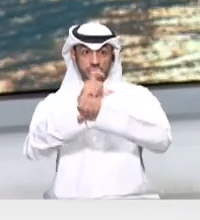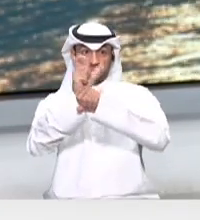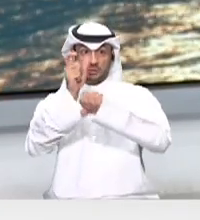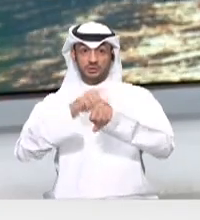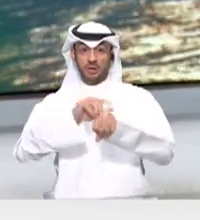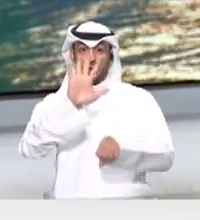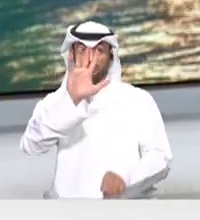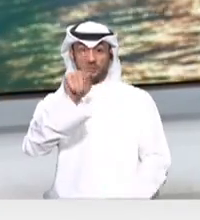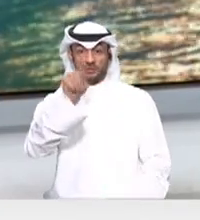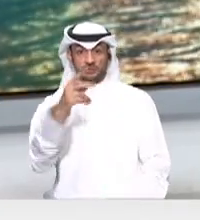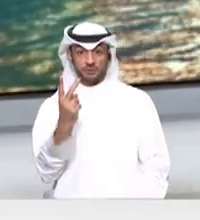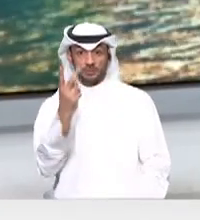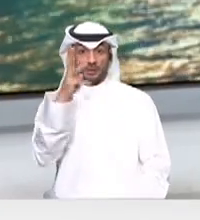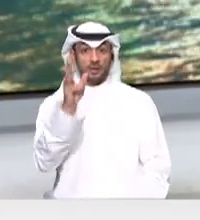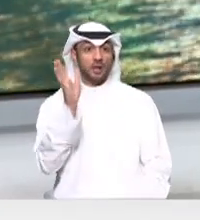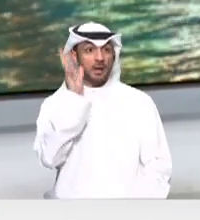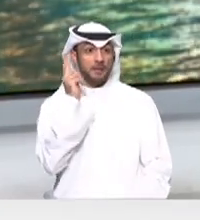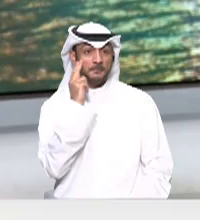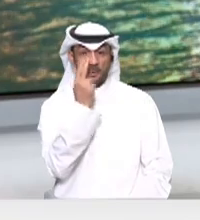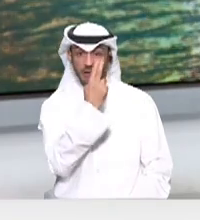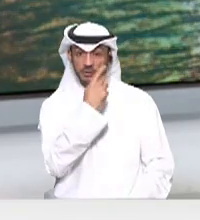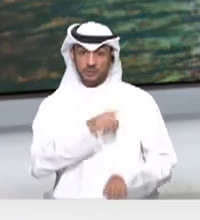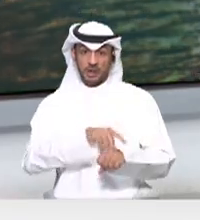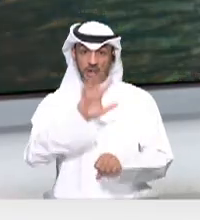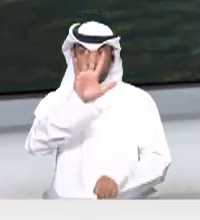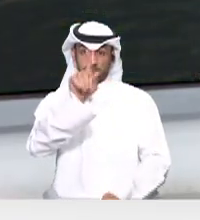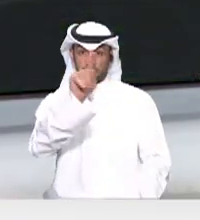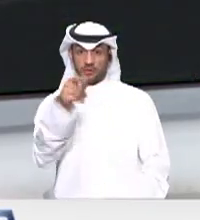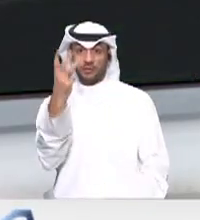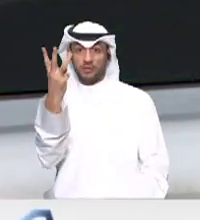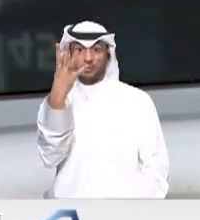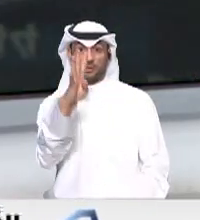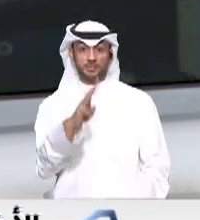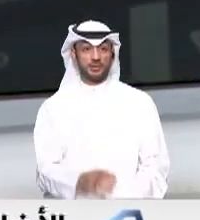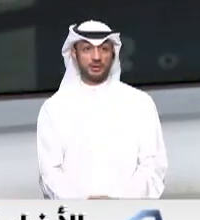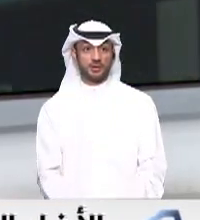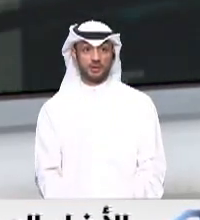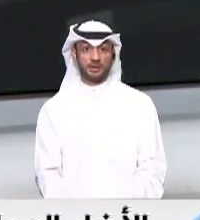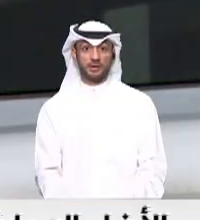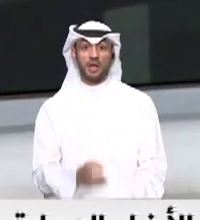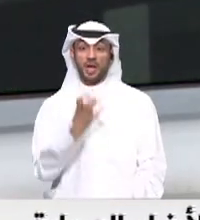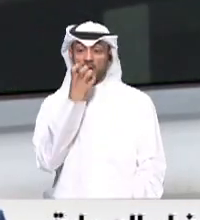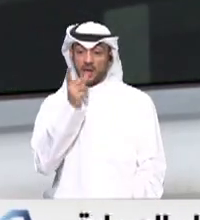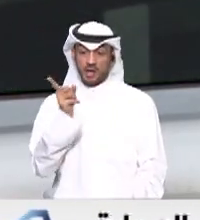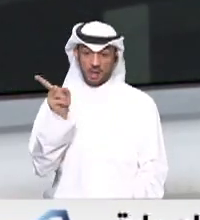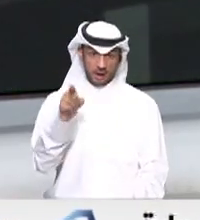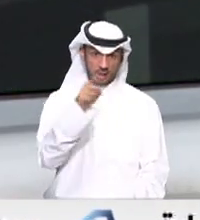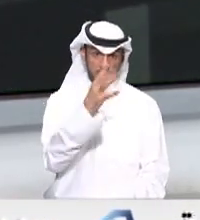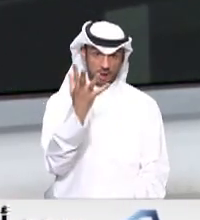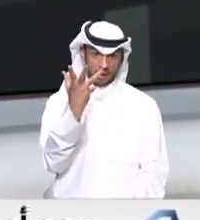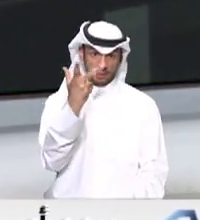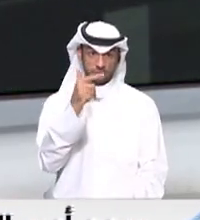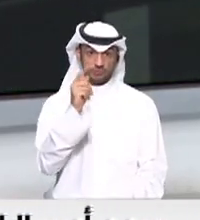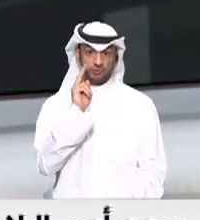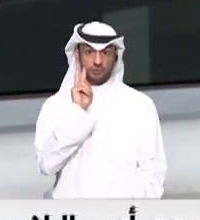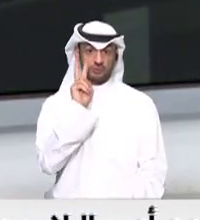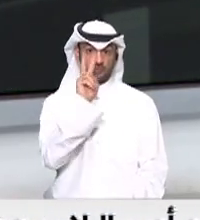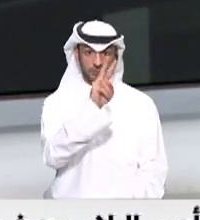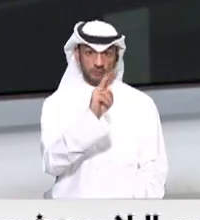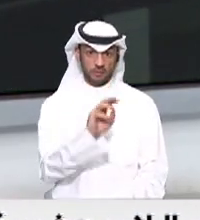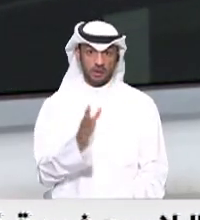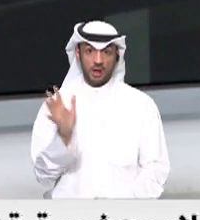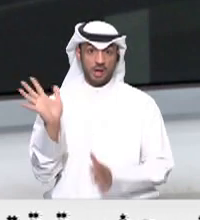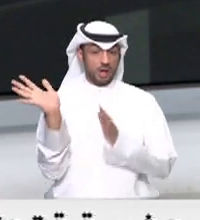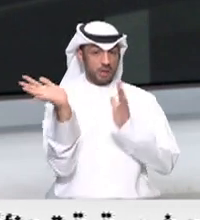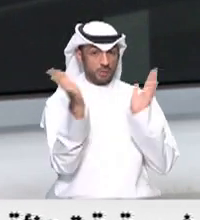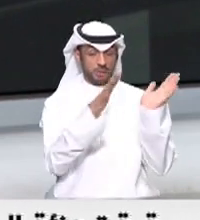537 والمغرب الساعه 5 و43 دقيقه اما الطقس المتوقع باذن الله خلال الايام الخمسه القادمه هوا